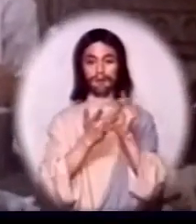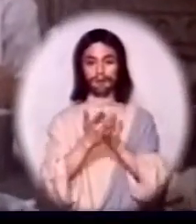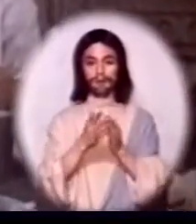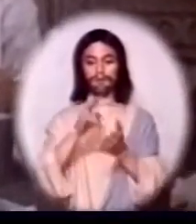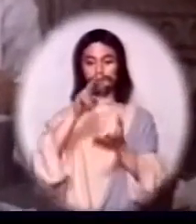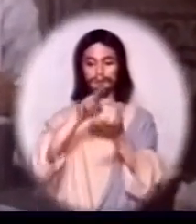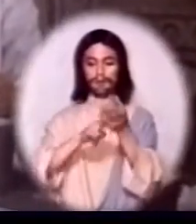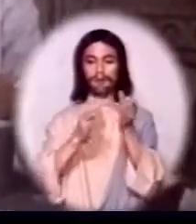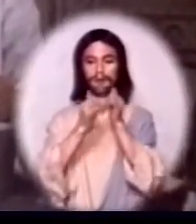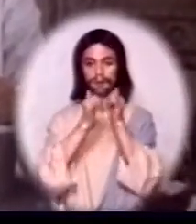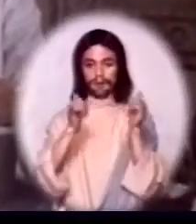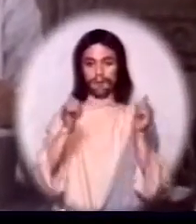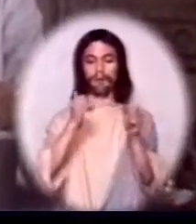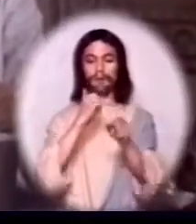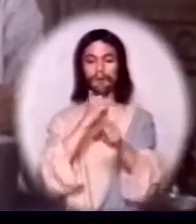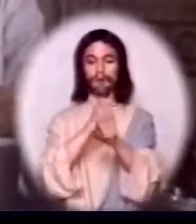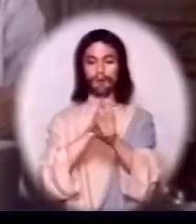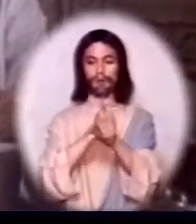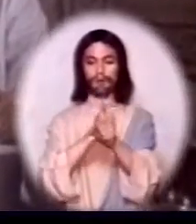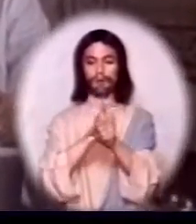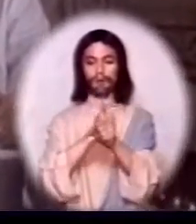인자가 이방인들에게 넘기워져